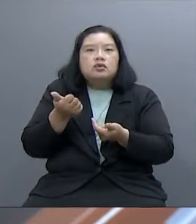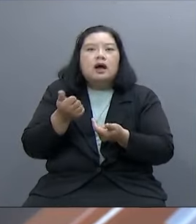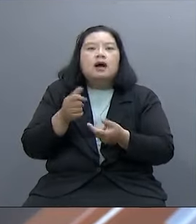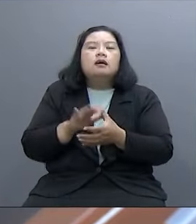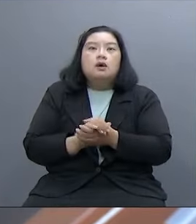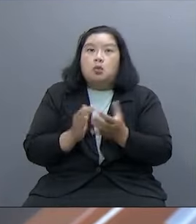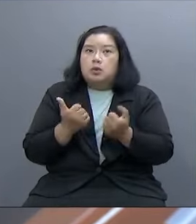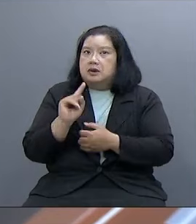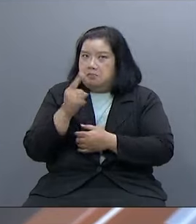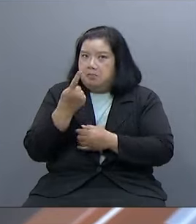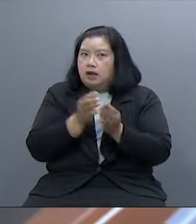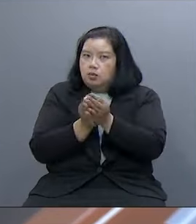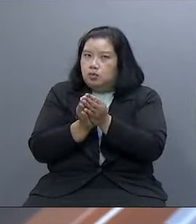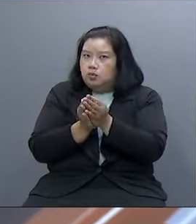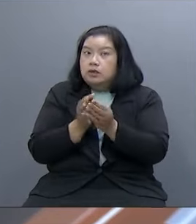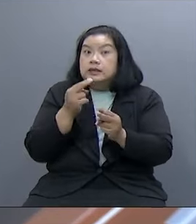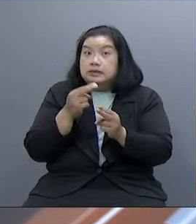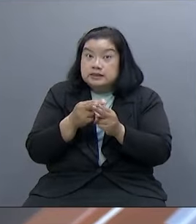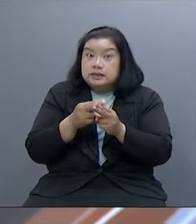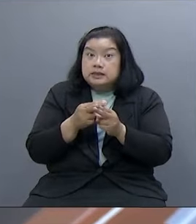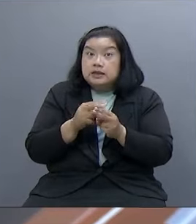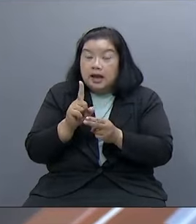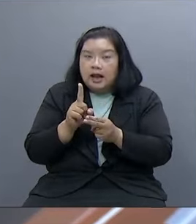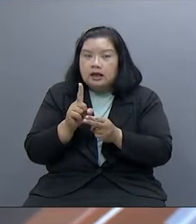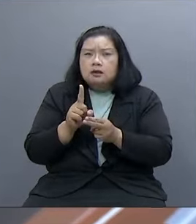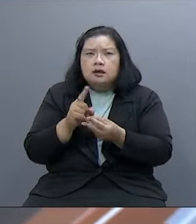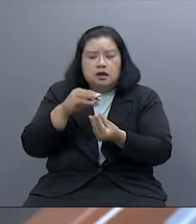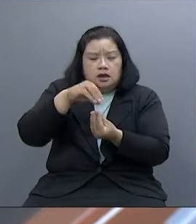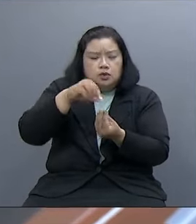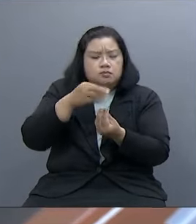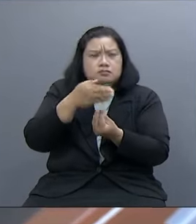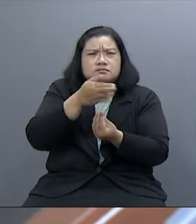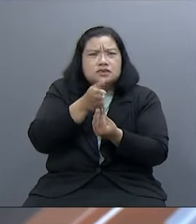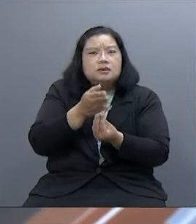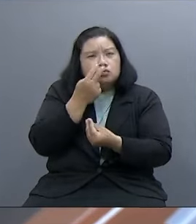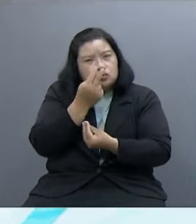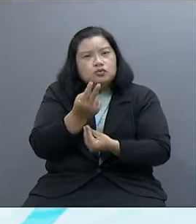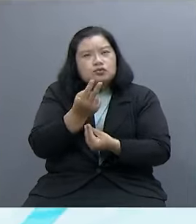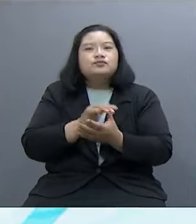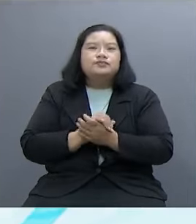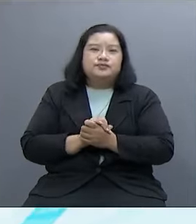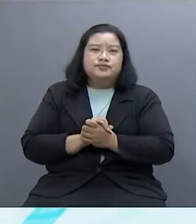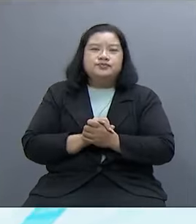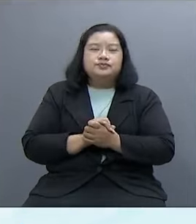มนูอาหารที่มีชื่อว่าขนมจีบกุ้งรากบัวเป็นยังไงไปชมกันค่ะ